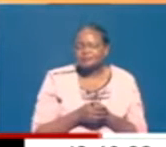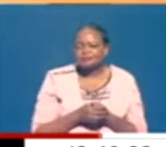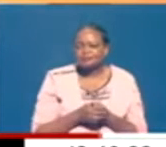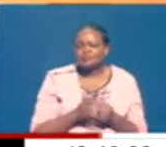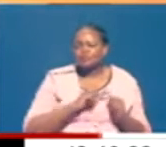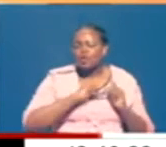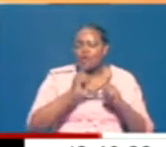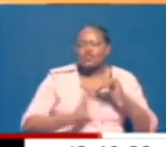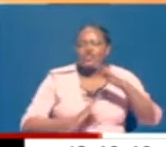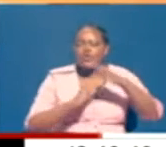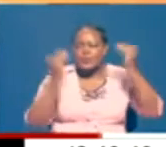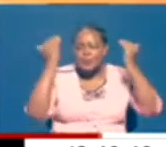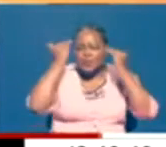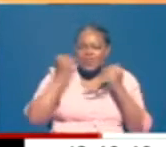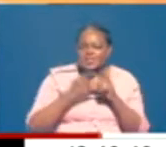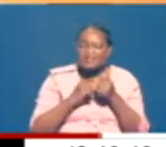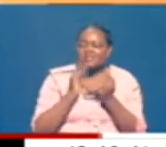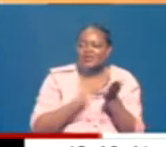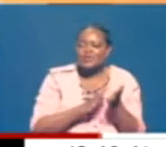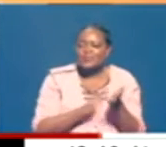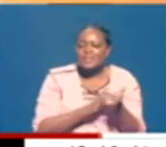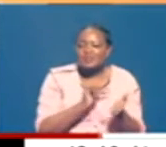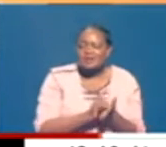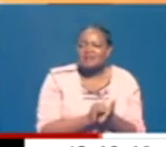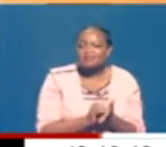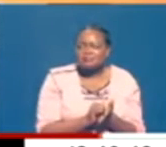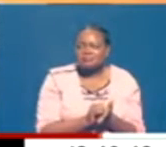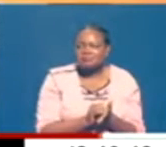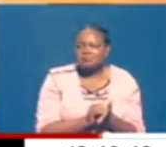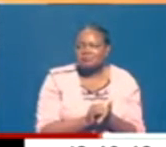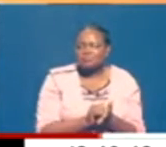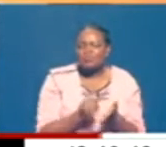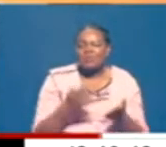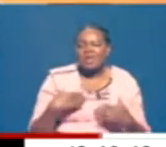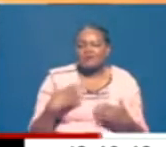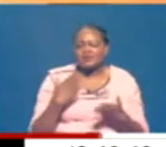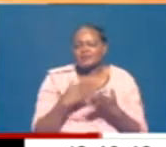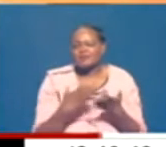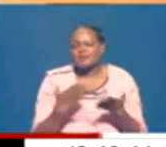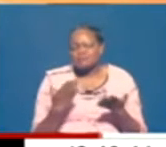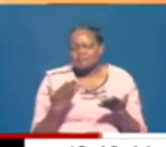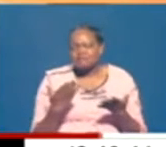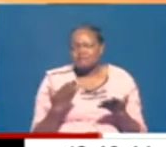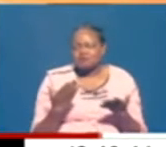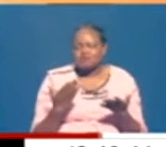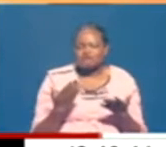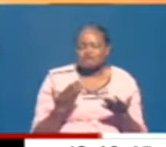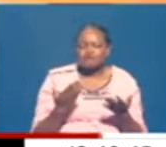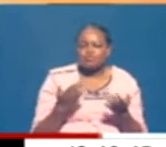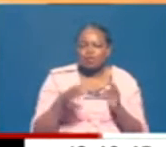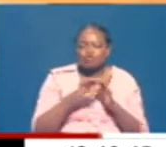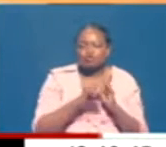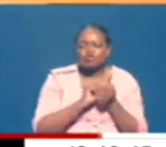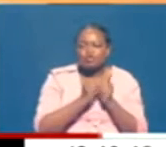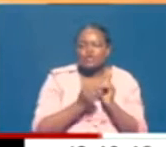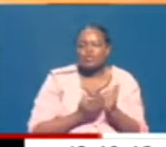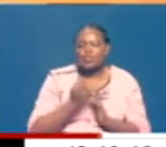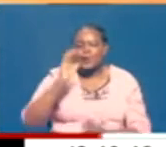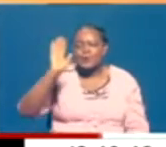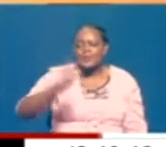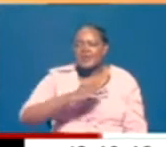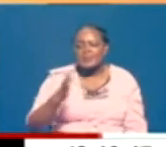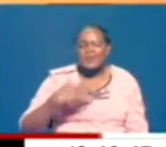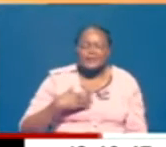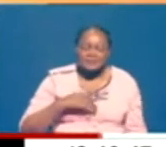vile kuna wale ambao wanapendekeza kuwe na kutekelezwa kwa baadhi ya vipengee kupitia bunge. Hebu tuzungumze sasa hivi wale ambao walikuwa naunga mkono